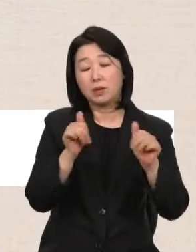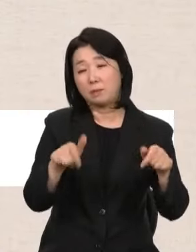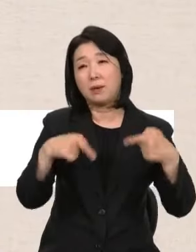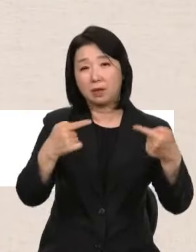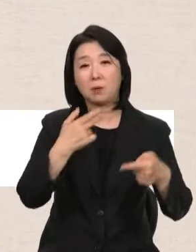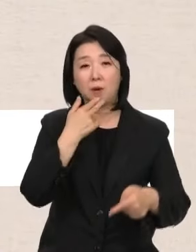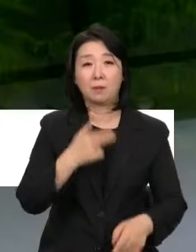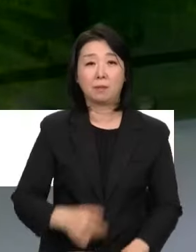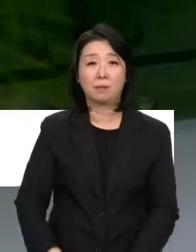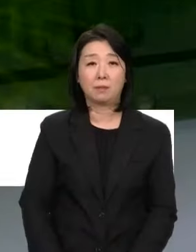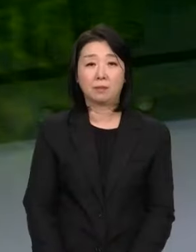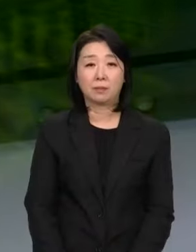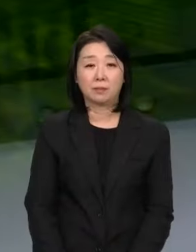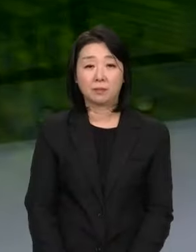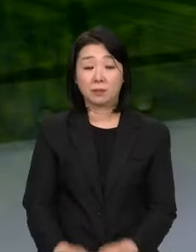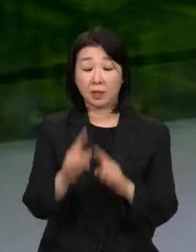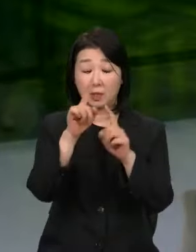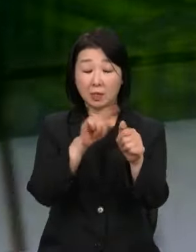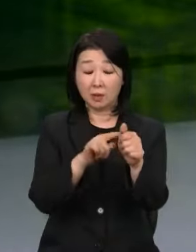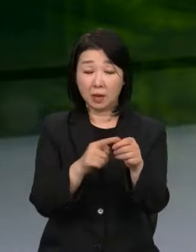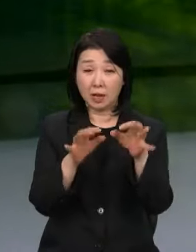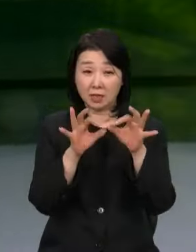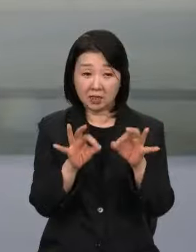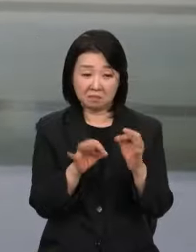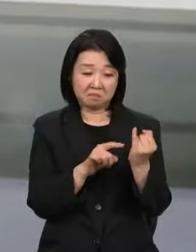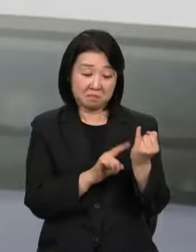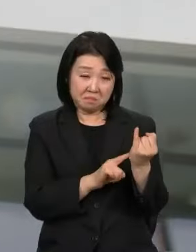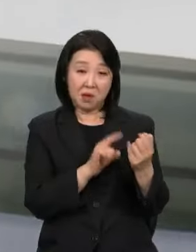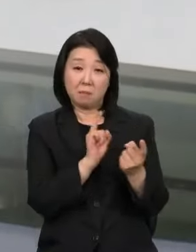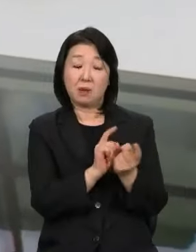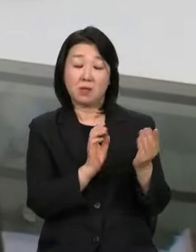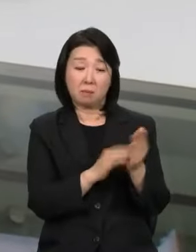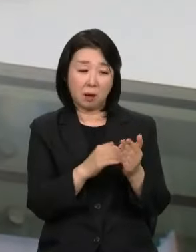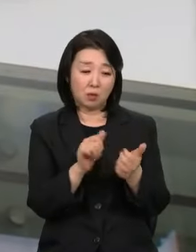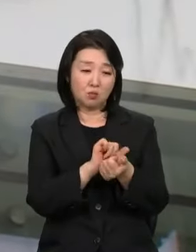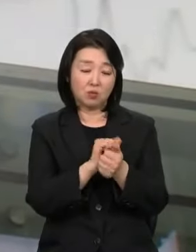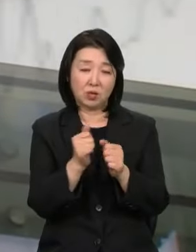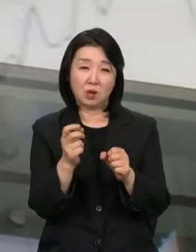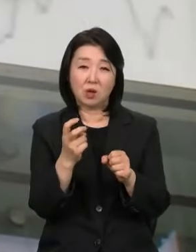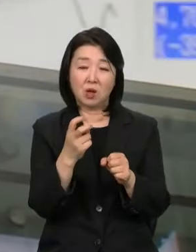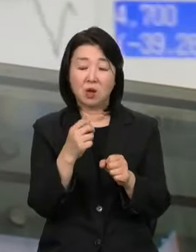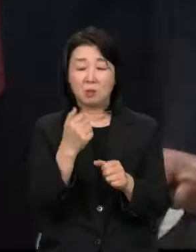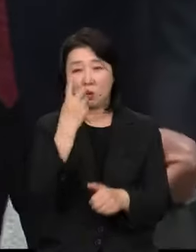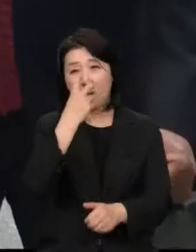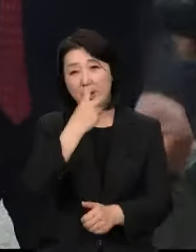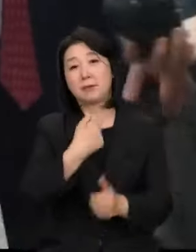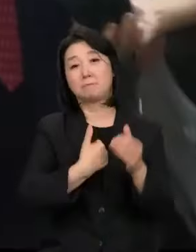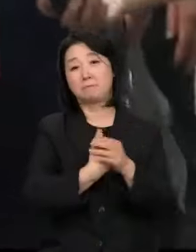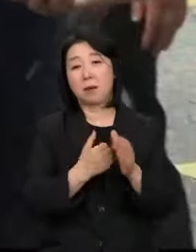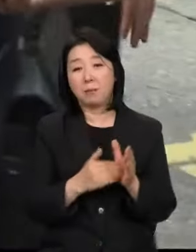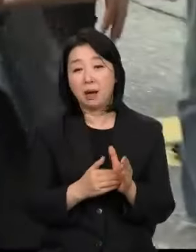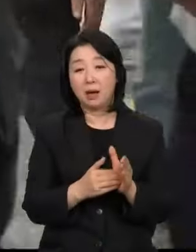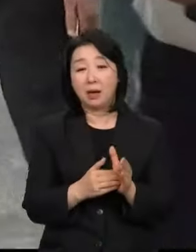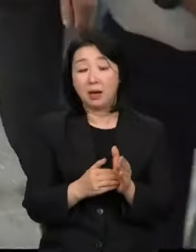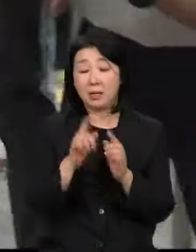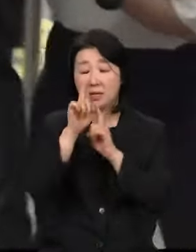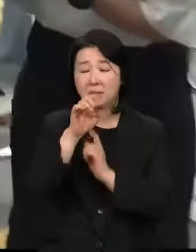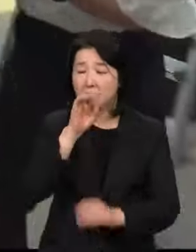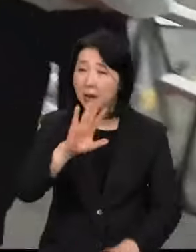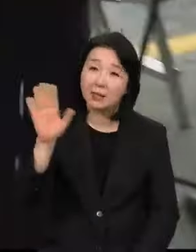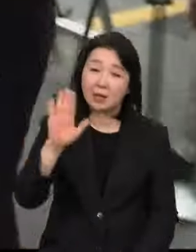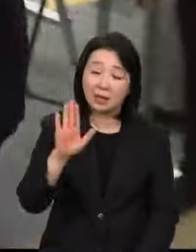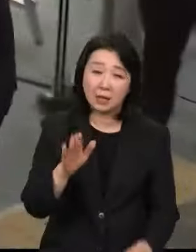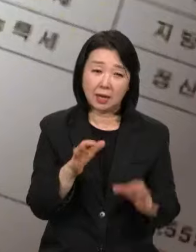나오지 않았습니다 이씨는 김여사를 직접 만나 주식 관리를 의뢰받은 인물입니다 이씨가 입을 열지 않으면